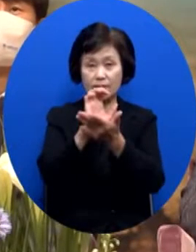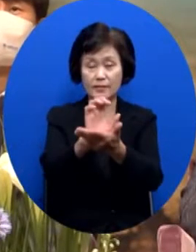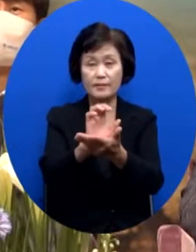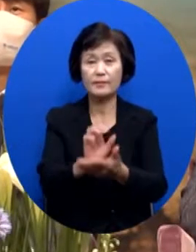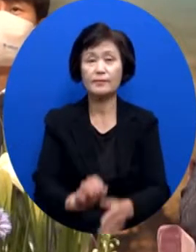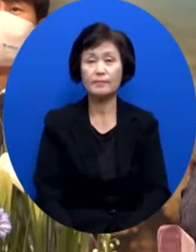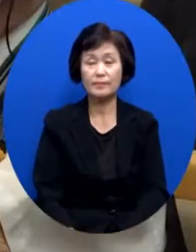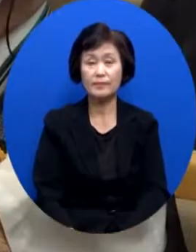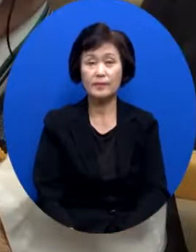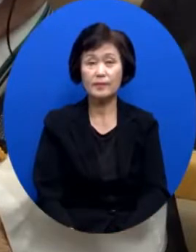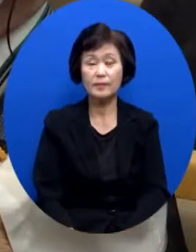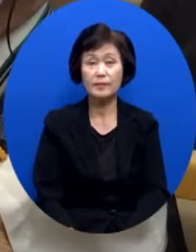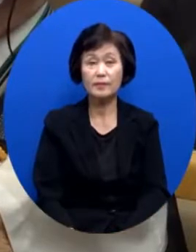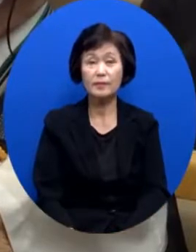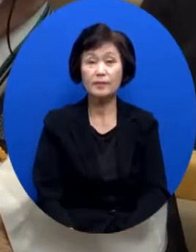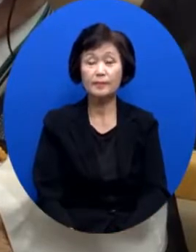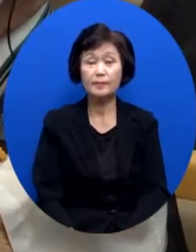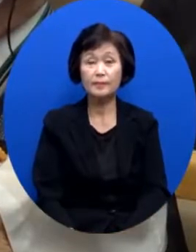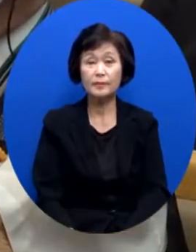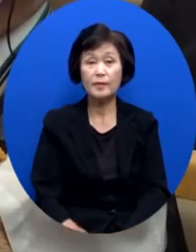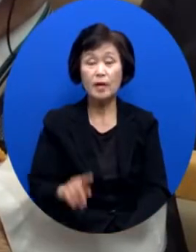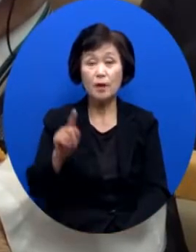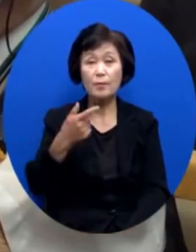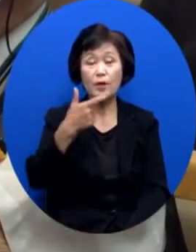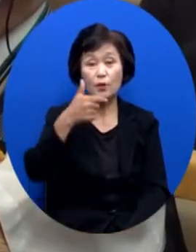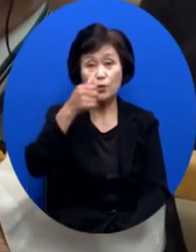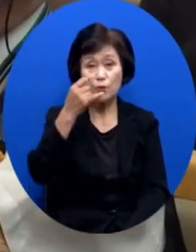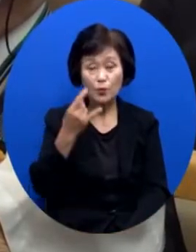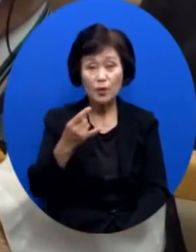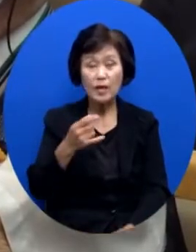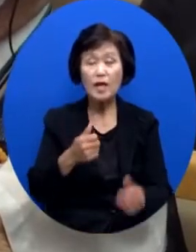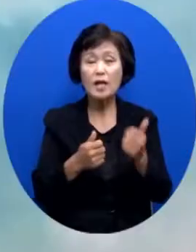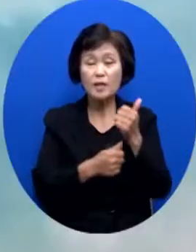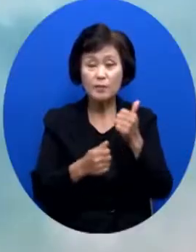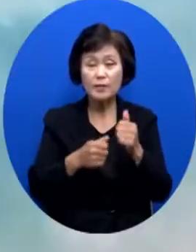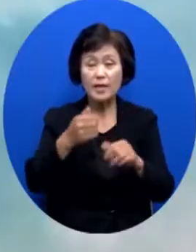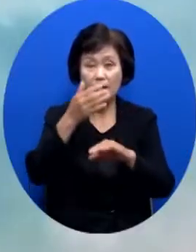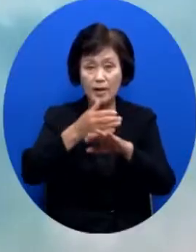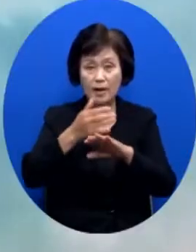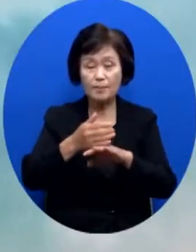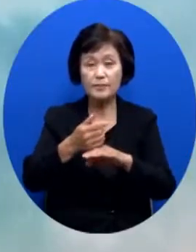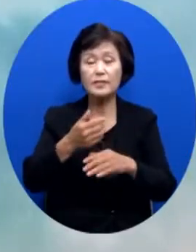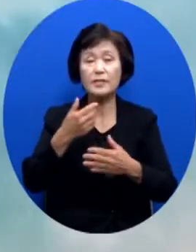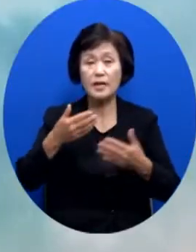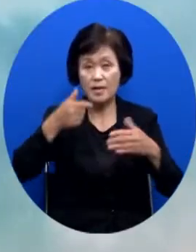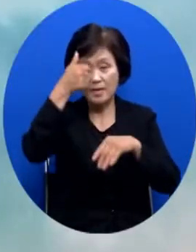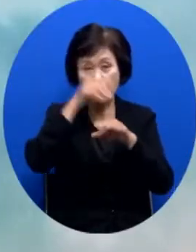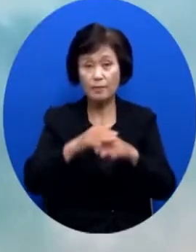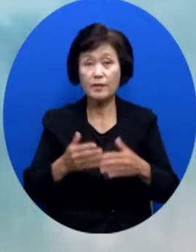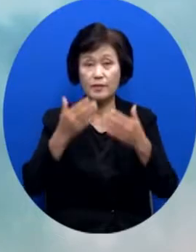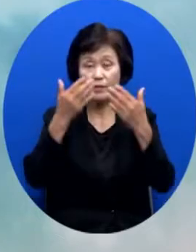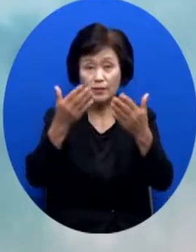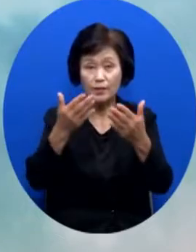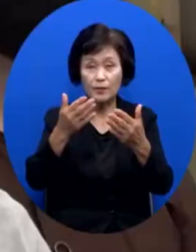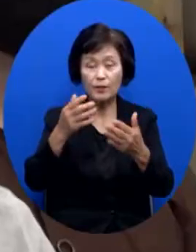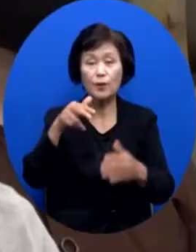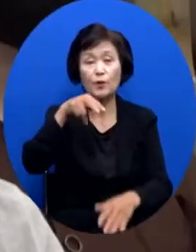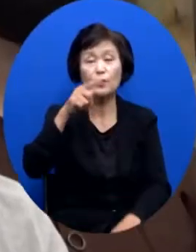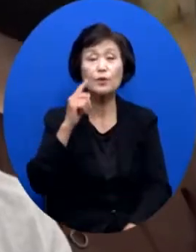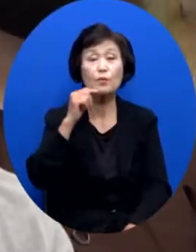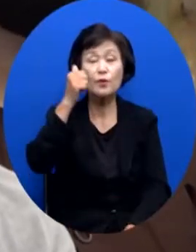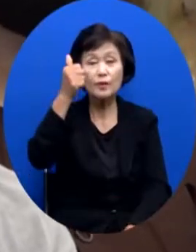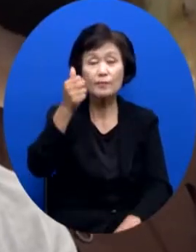예장합동 총회 는 새해 된 교회에서 106개 총 의 임원의 감사 헌신 예배를 드리고 소강석 목사 에게 감사패를 수여